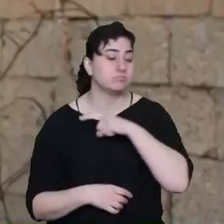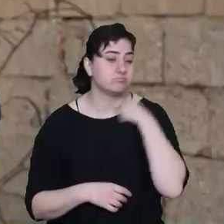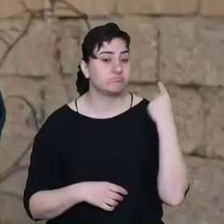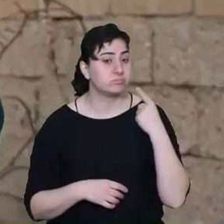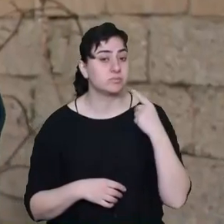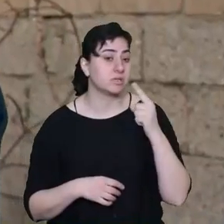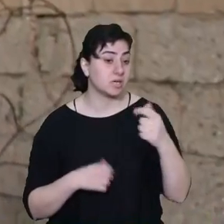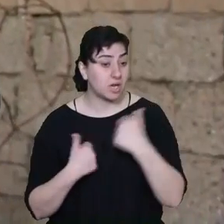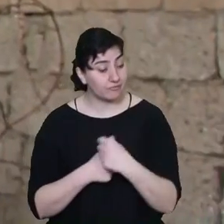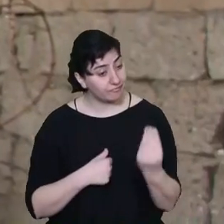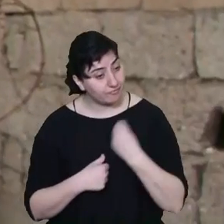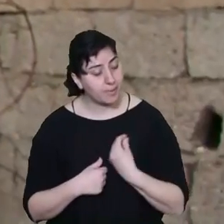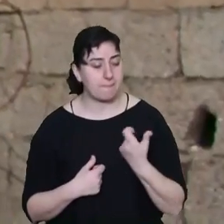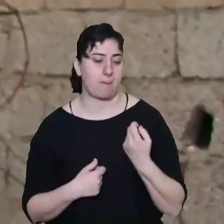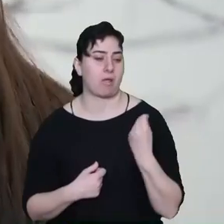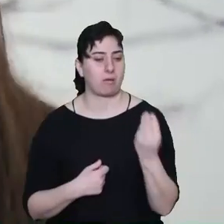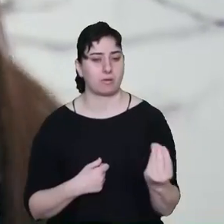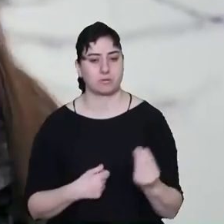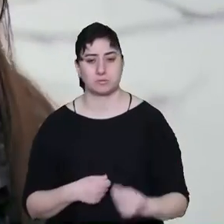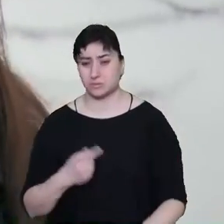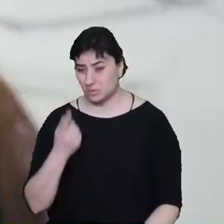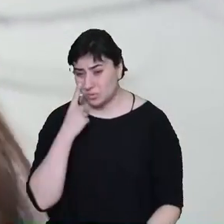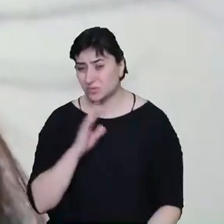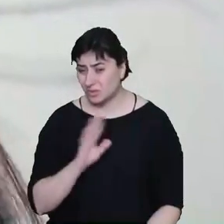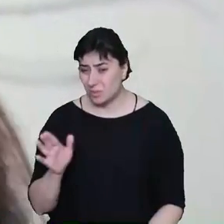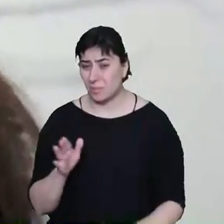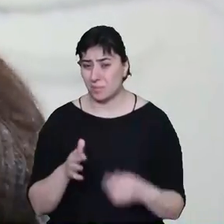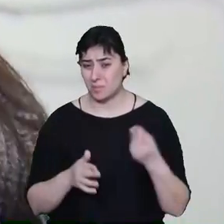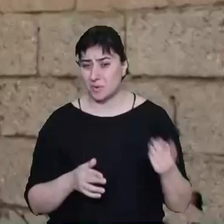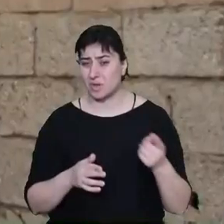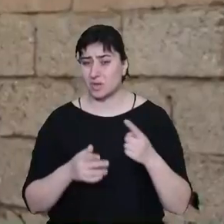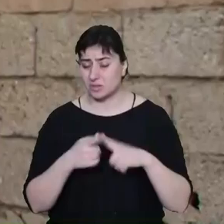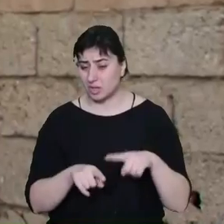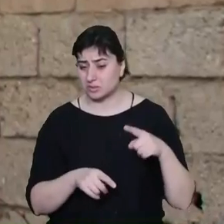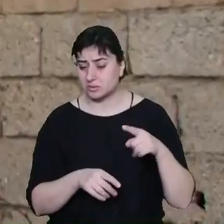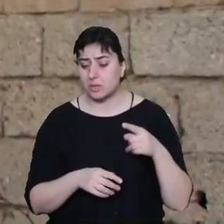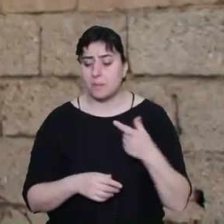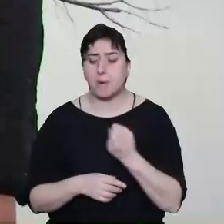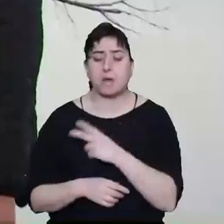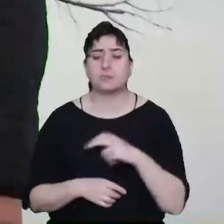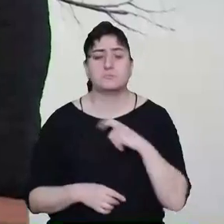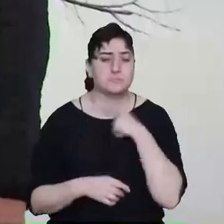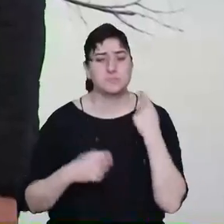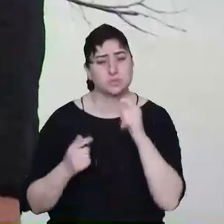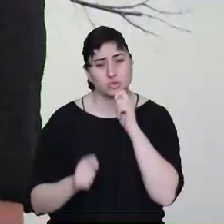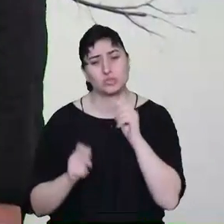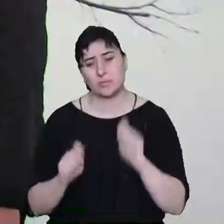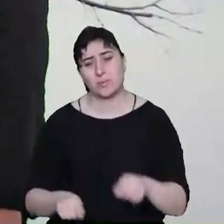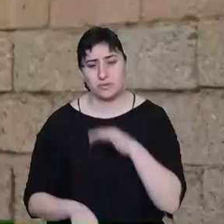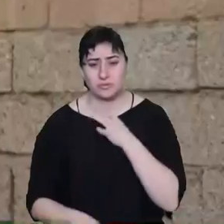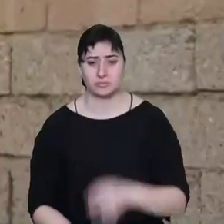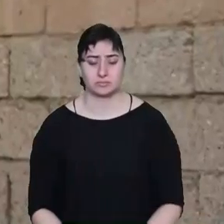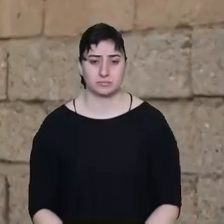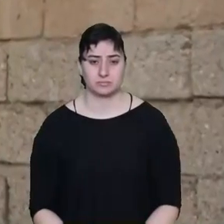alamazsınız. Karımı verin, parayı al. Gördünüz işte, soygun parasını taksi için kullanmayacak kadar dürüst biri. Ne olur söz verdiğini yapar, ne